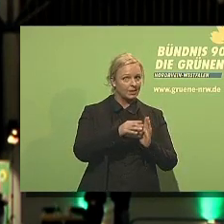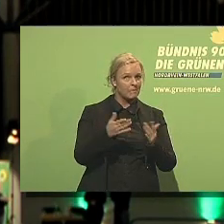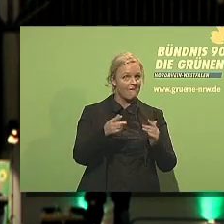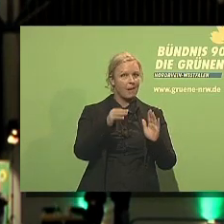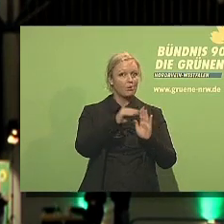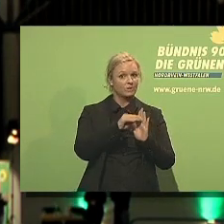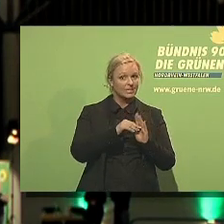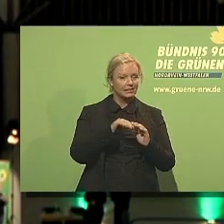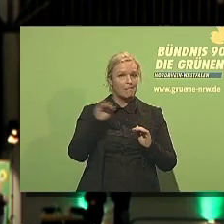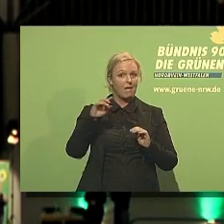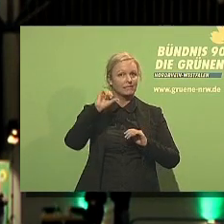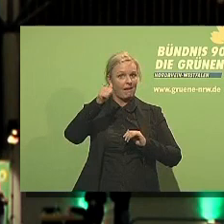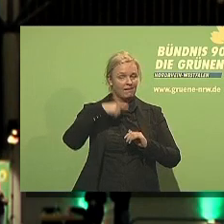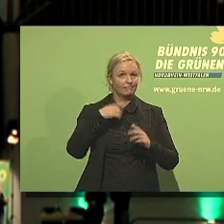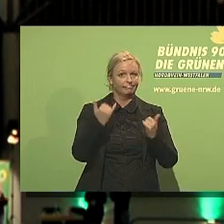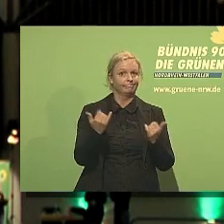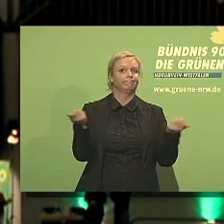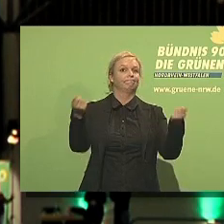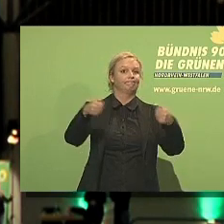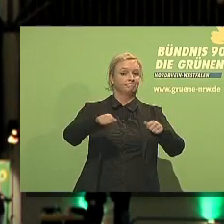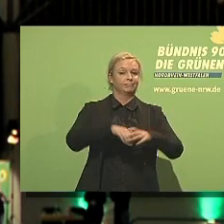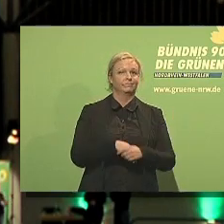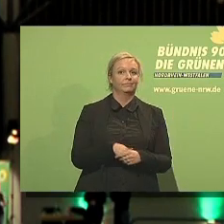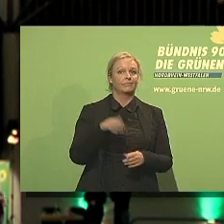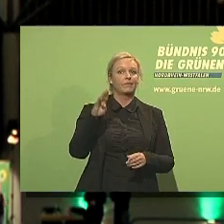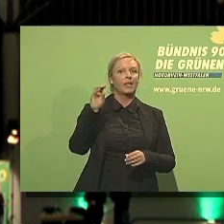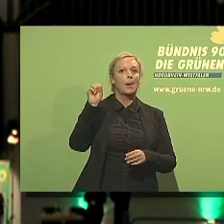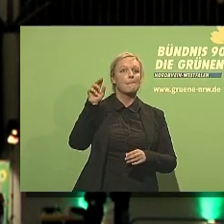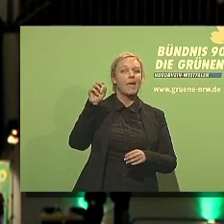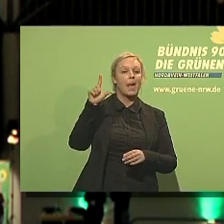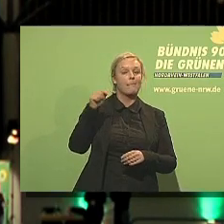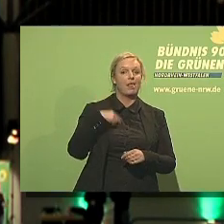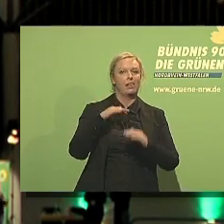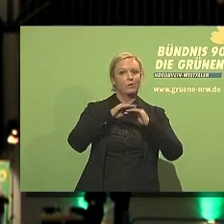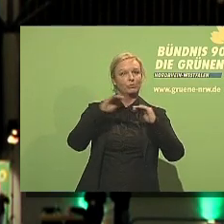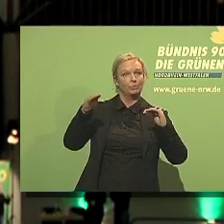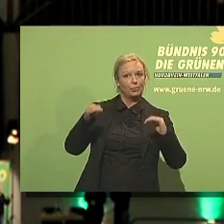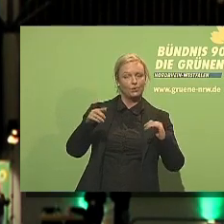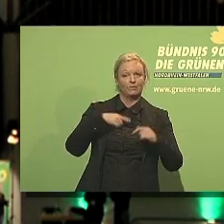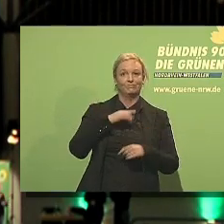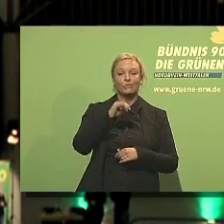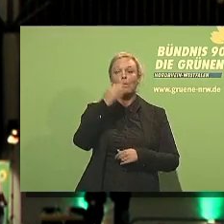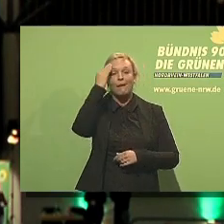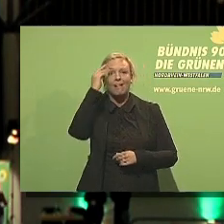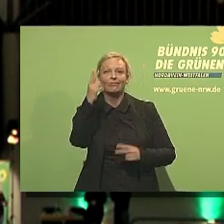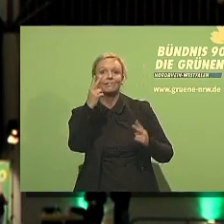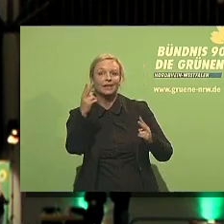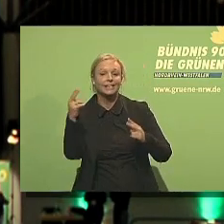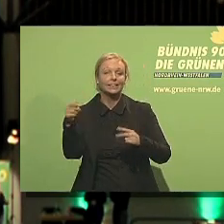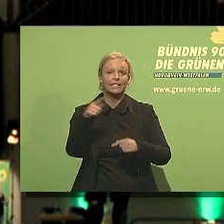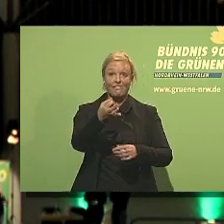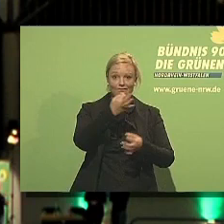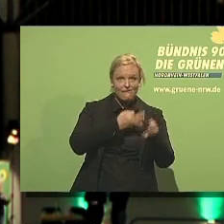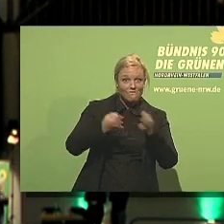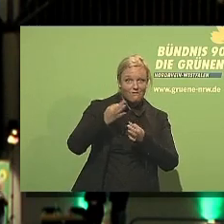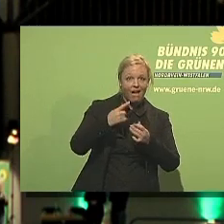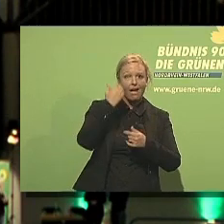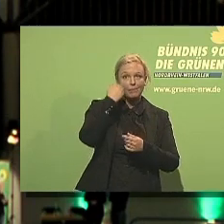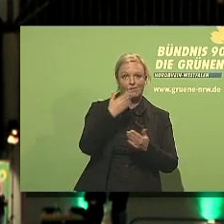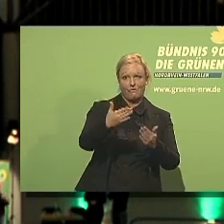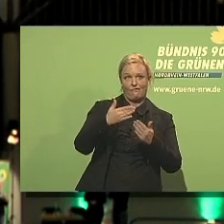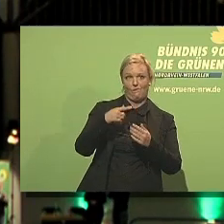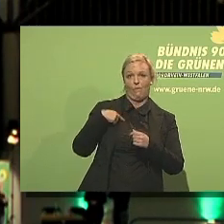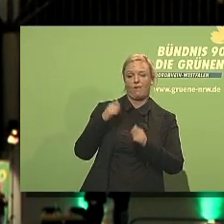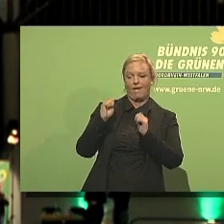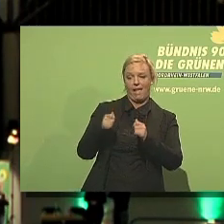Bewerbungsliste für den Platz 1. Bitte die Bärbel auf die Bühne. Und erinnere noch mal dran, wenn ihr Fragen an Bärbel habt, bitte hier vorne bei der